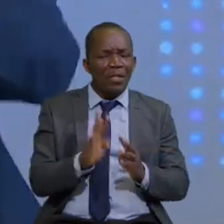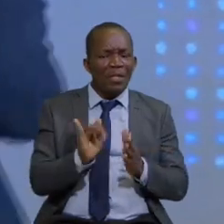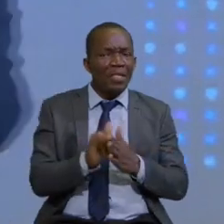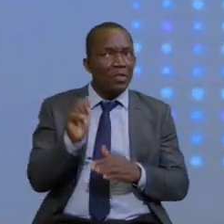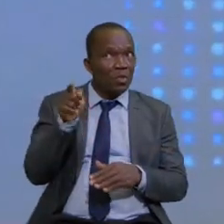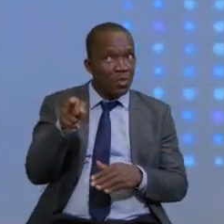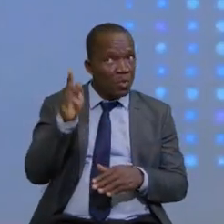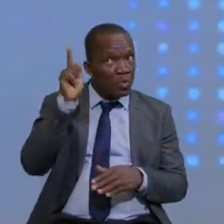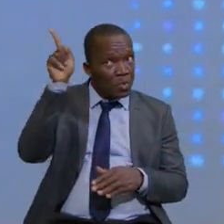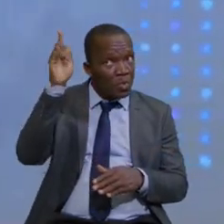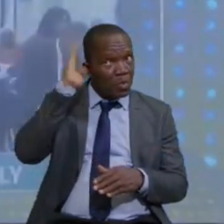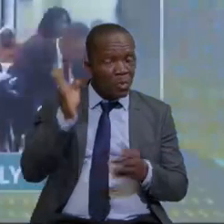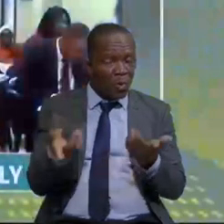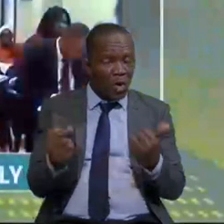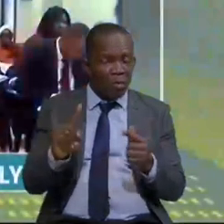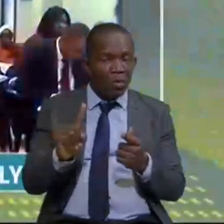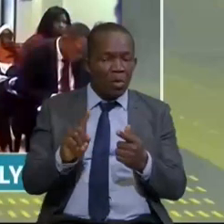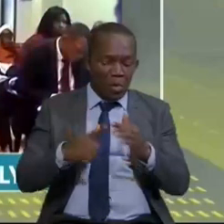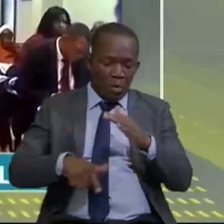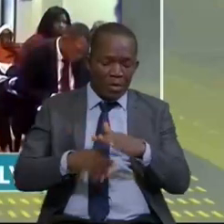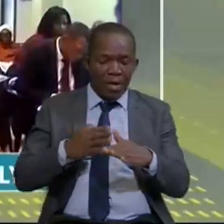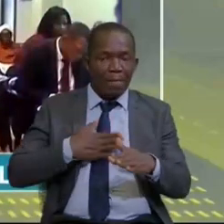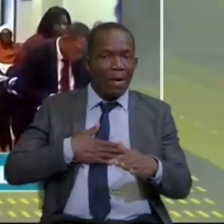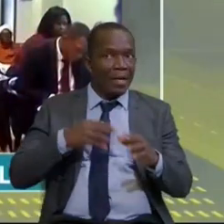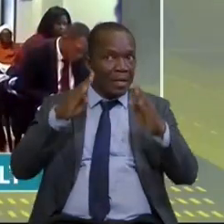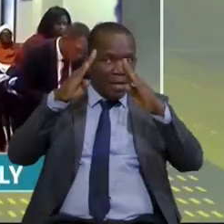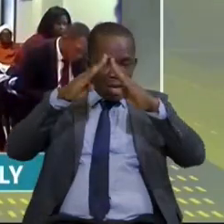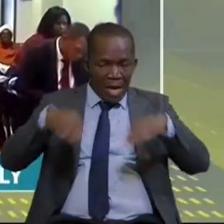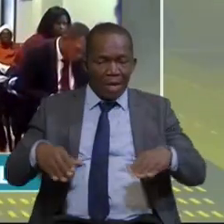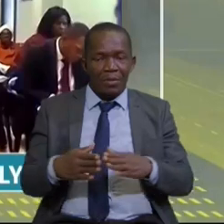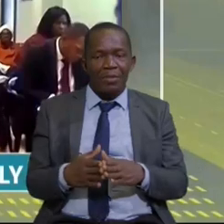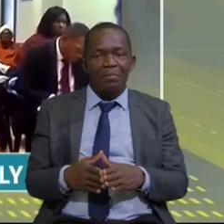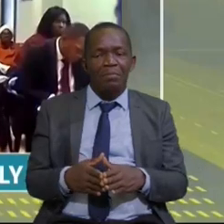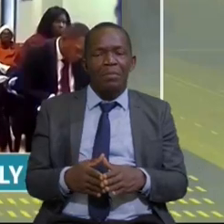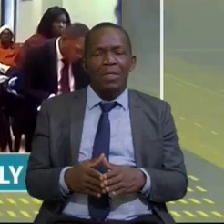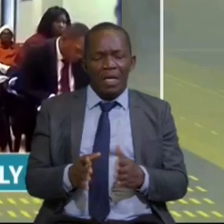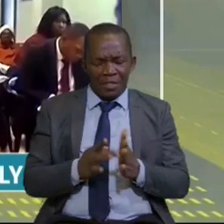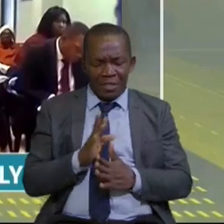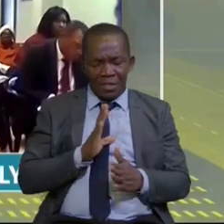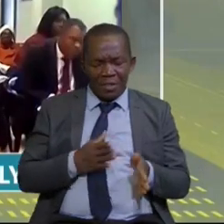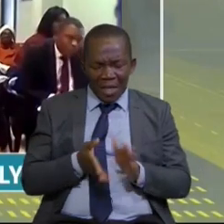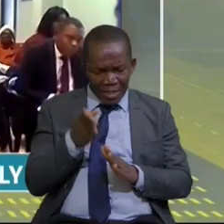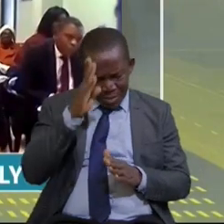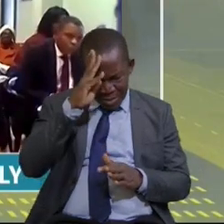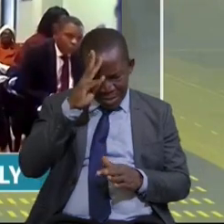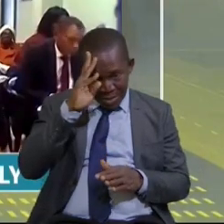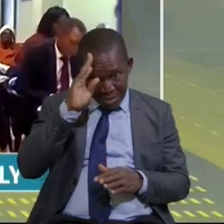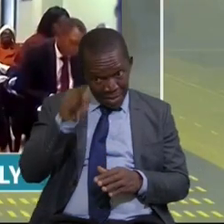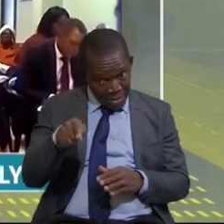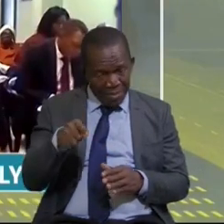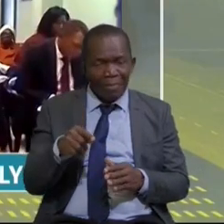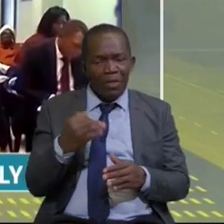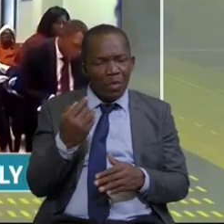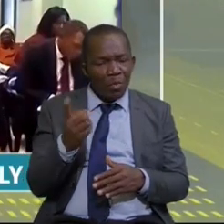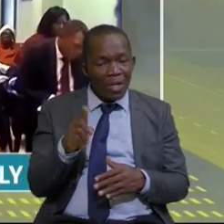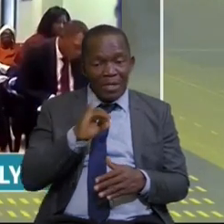Je ne suis pas dit que tu viens sous mon toit. Jésus a dit, je viendrai. Où est ta maison? Où est la direction de ta maison? Où est le chemin? Il a dit, je viendrai avec toi.